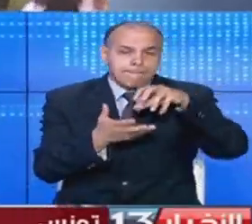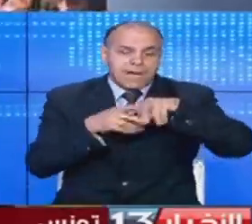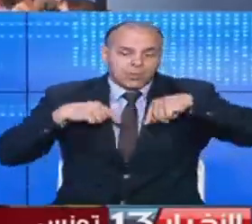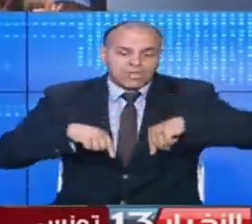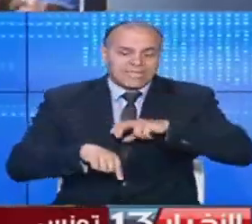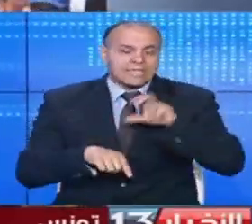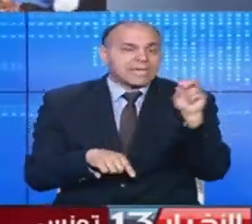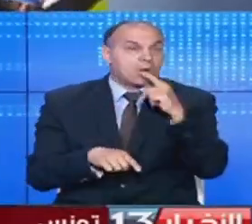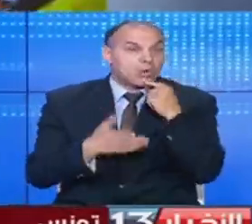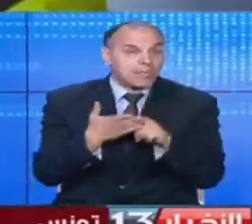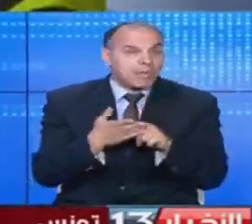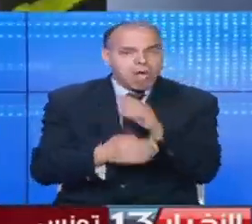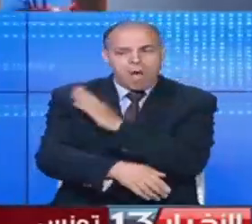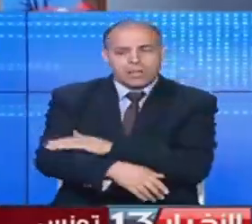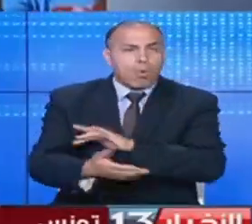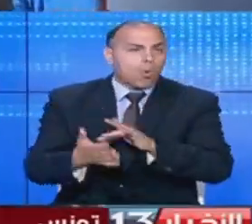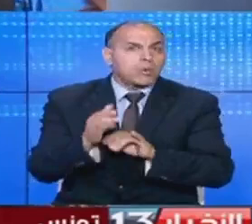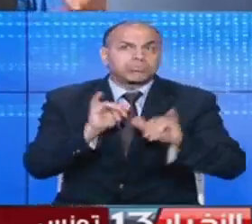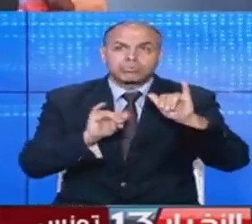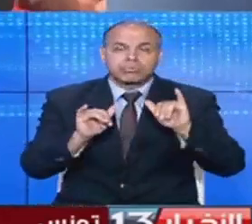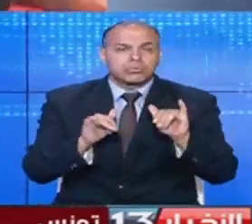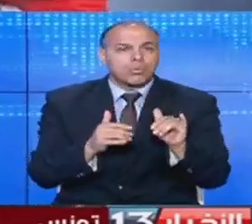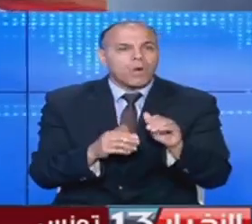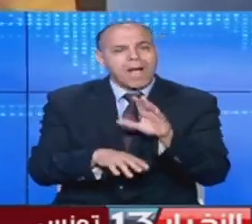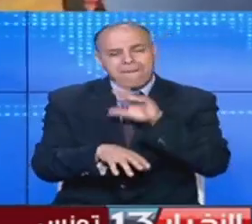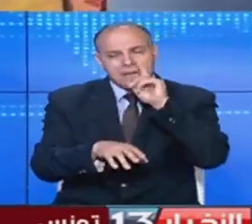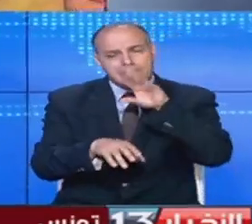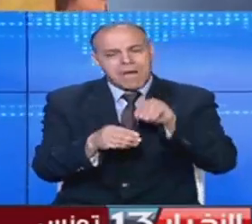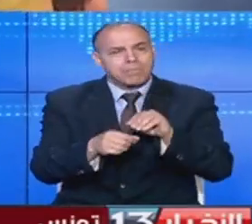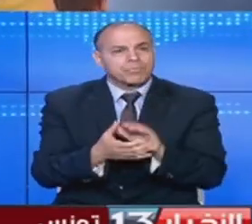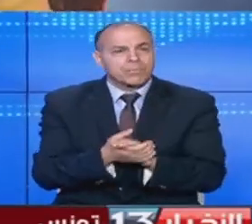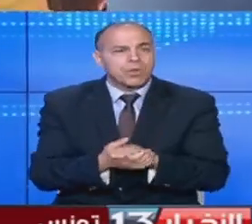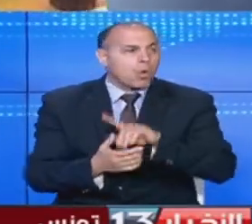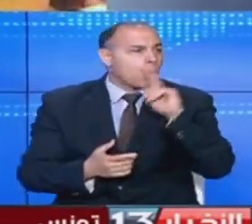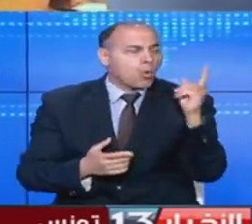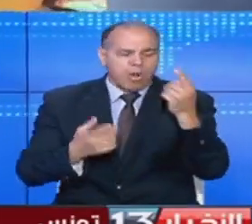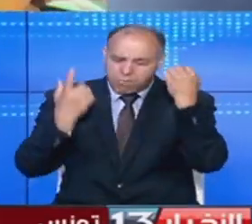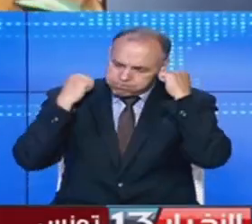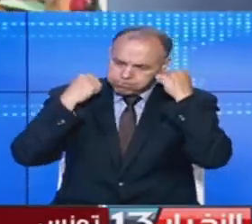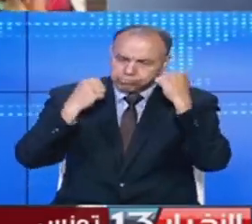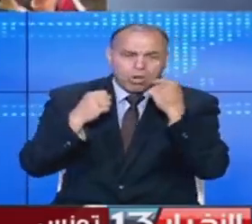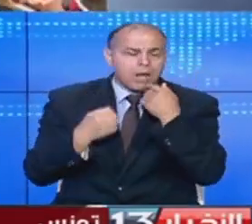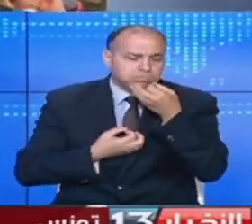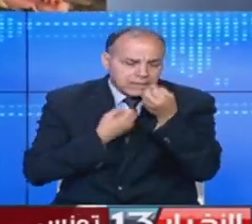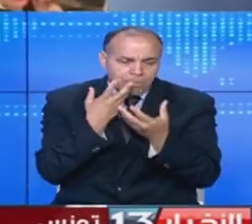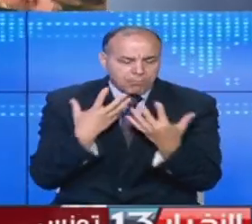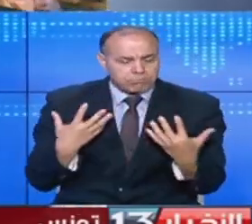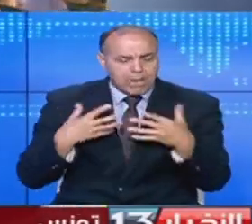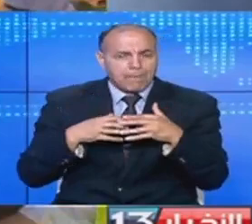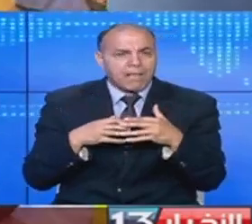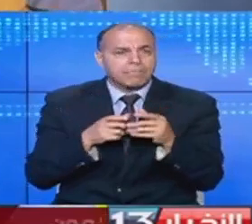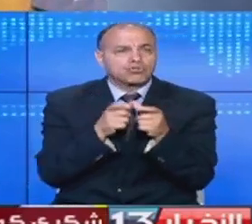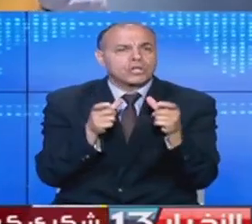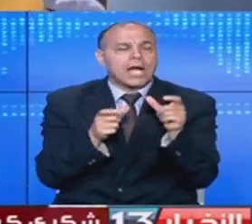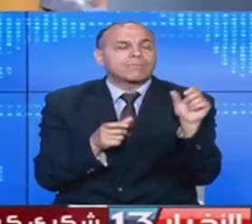وزارة النقل أعوان طيارون ومضيفون. الوقفة الاحتجاجية هي تعبير عن تضامننا مع